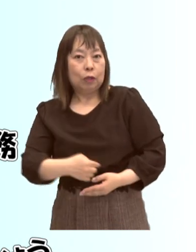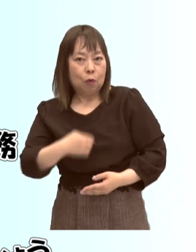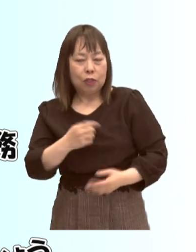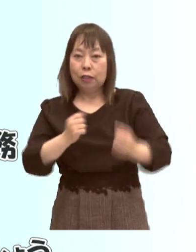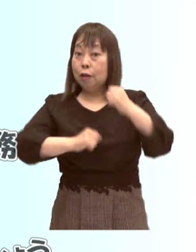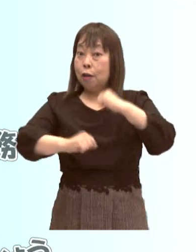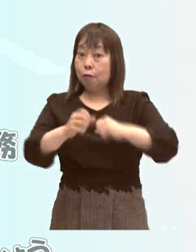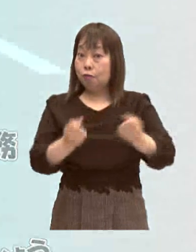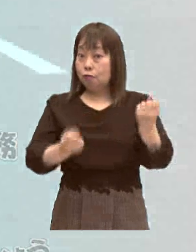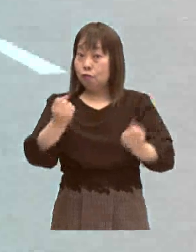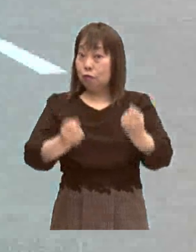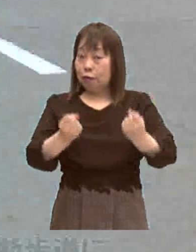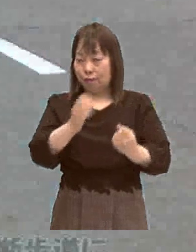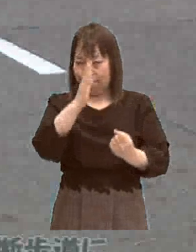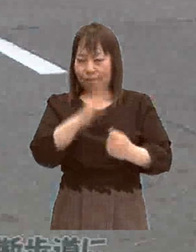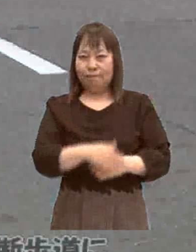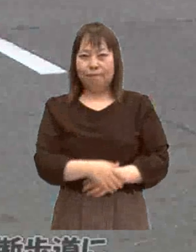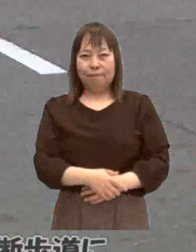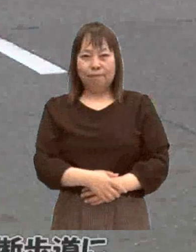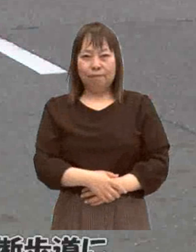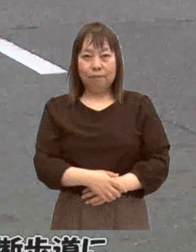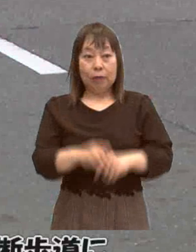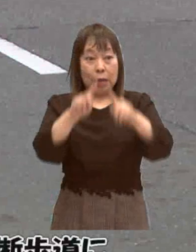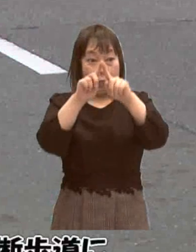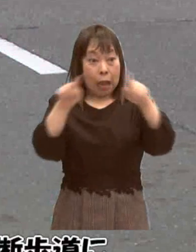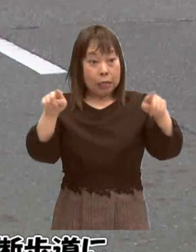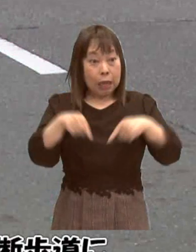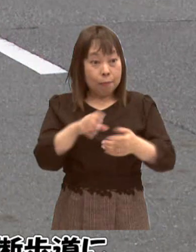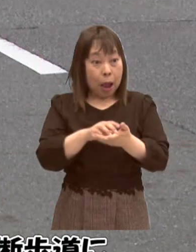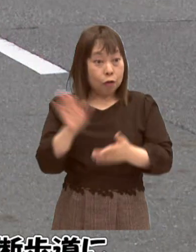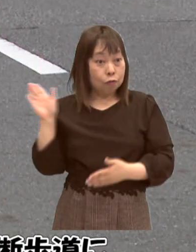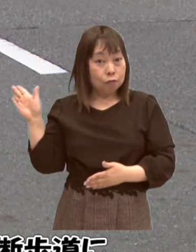ょう。ダイヤマークを覚えていますか？